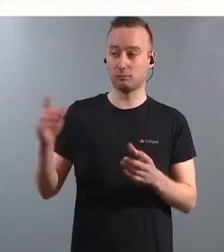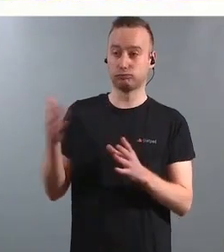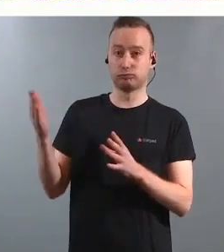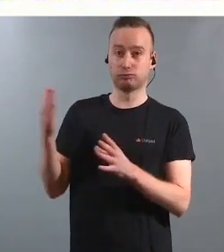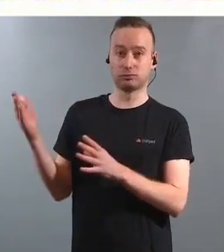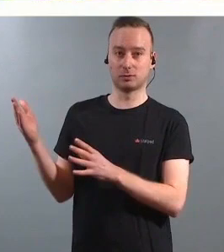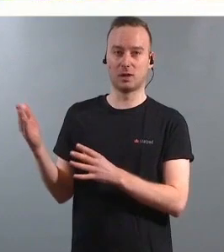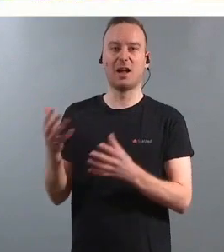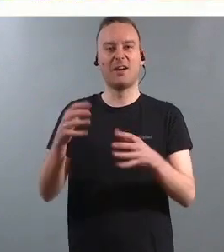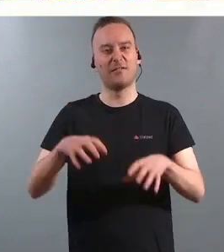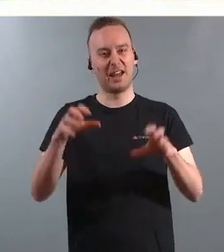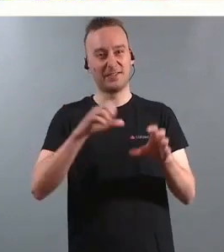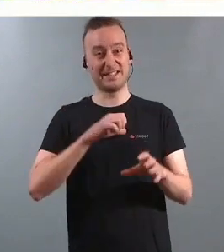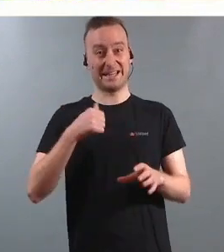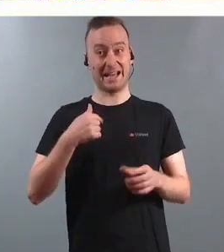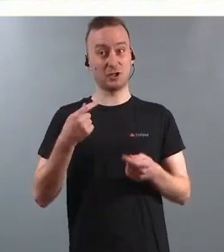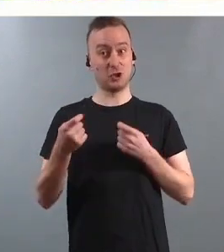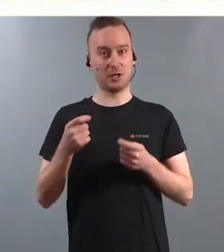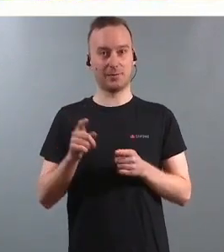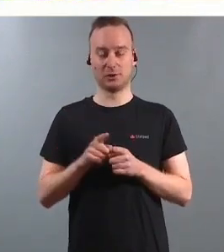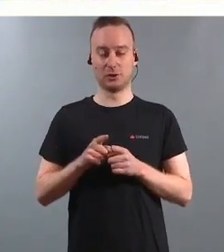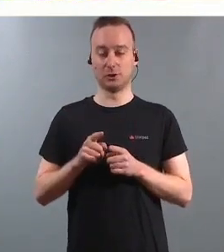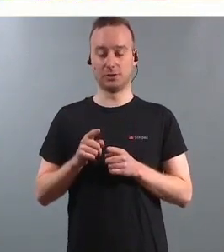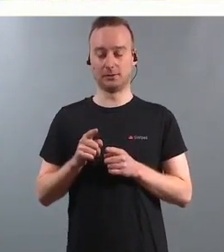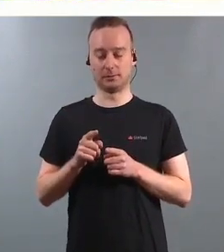Det hadde vært verre hvis jeg hadde styrt det for å si det sånn. hadde ikke gått.